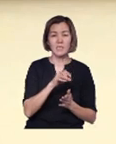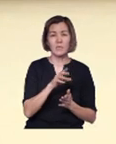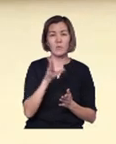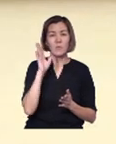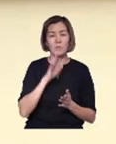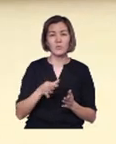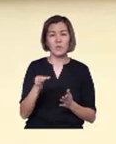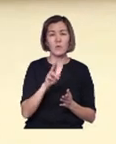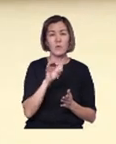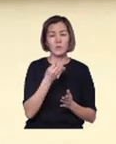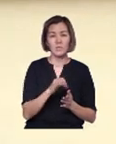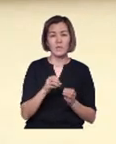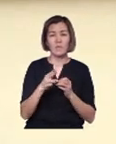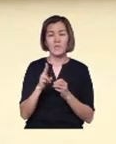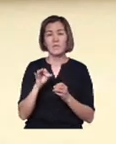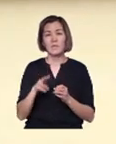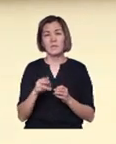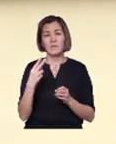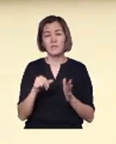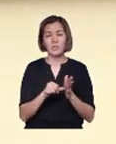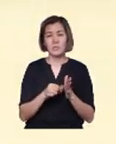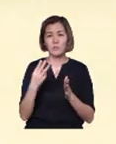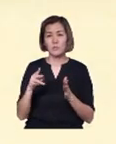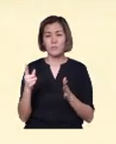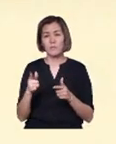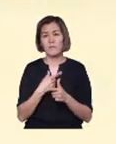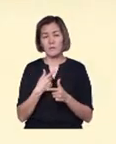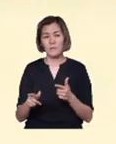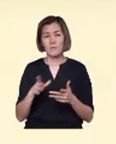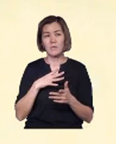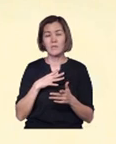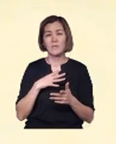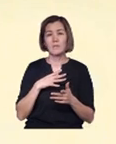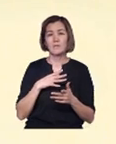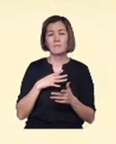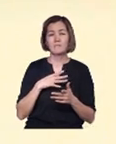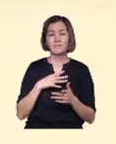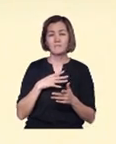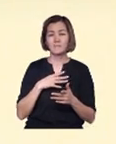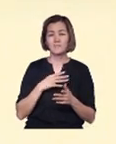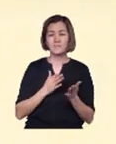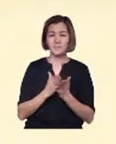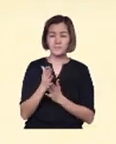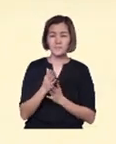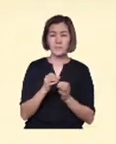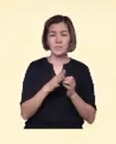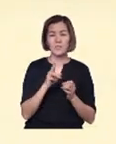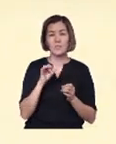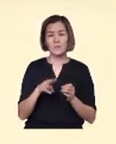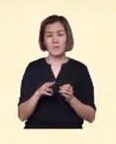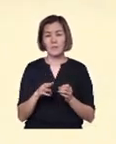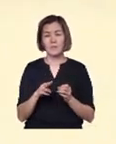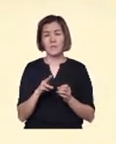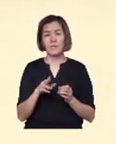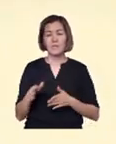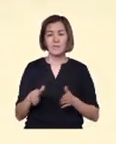Кольцай. 15-километровый участок с 26 по 41 километр направления Купек-Киген. В том же направлении 14-километровый участок